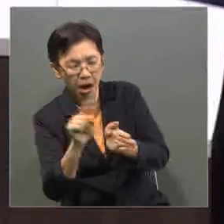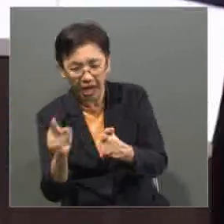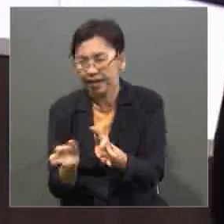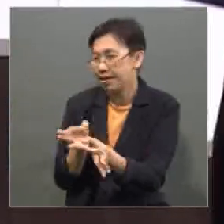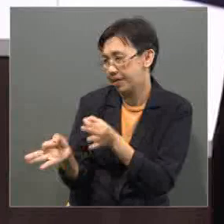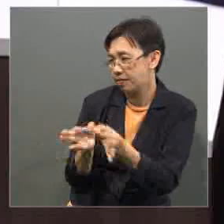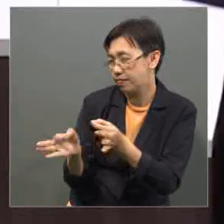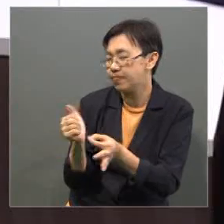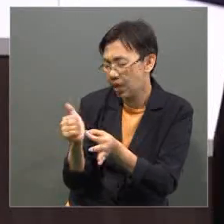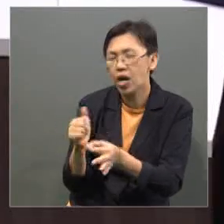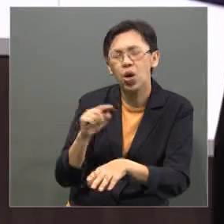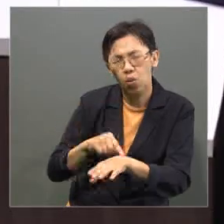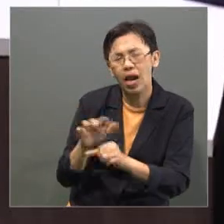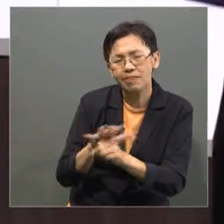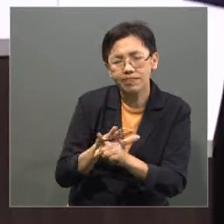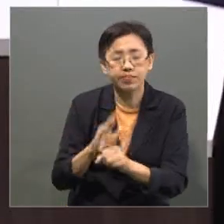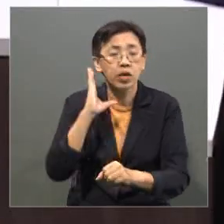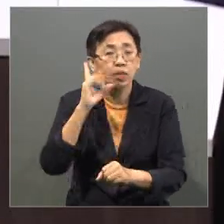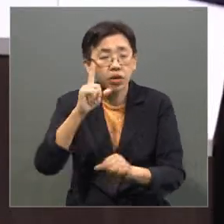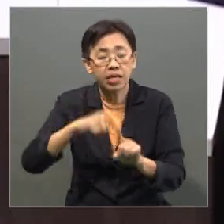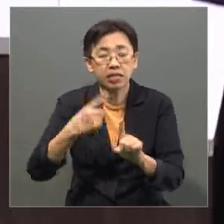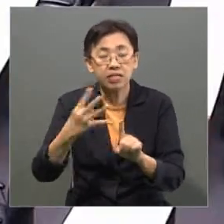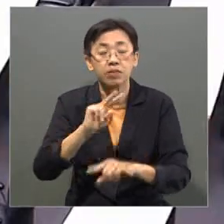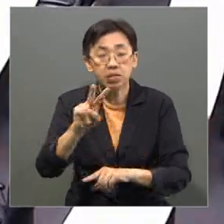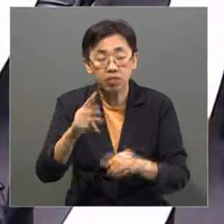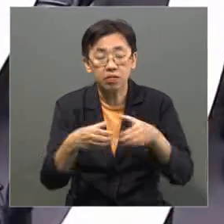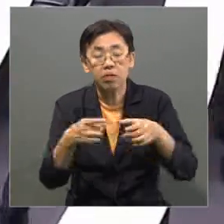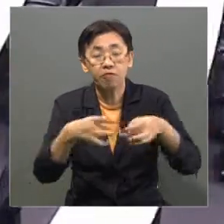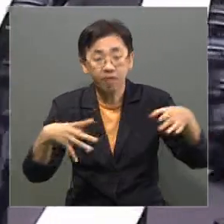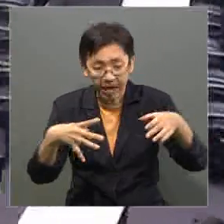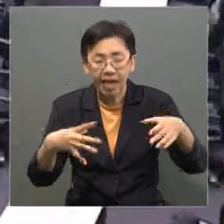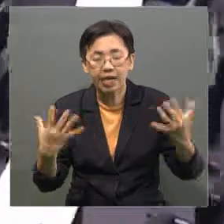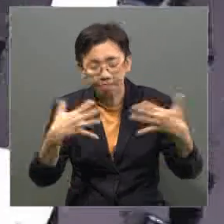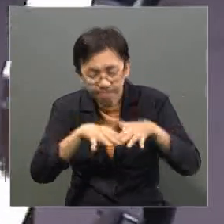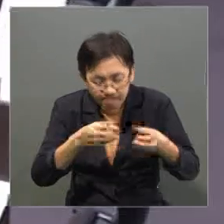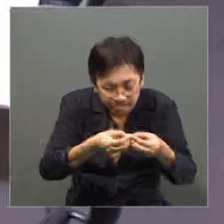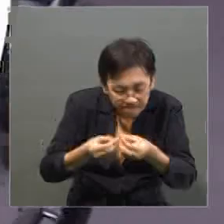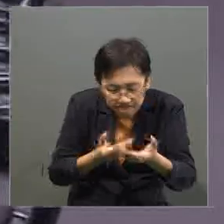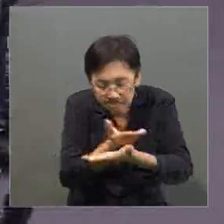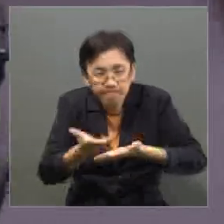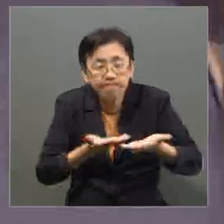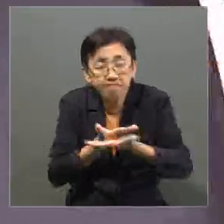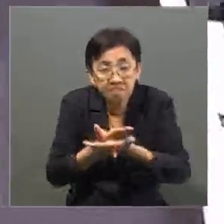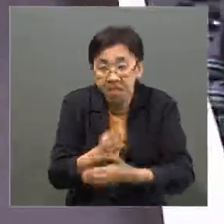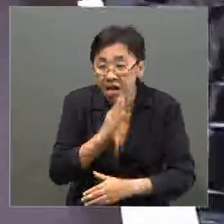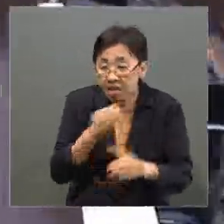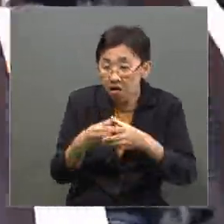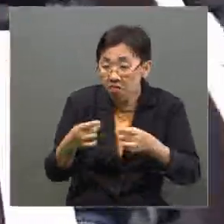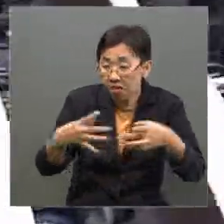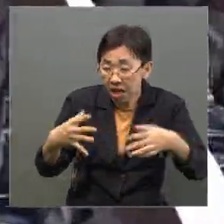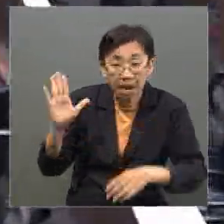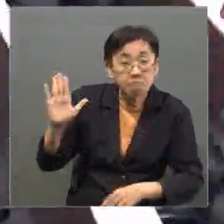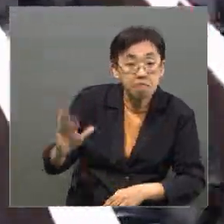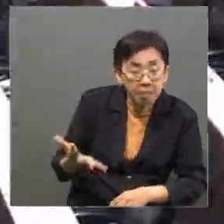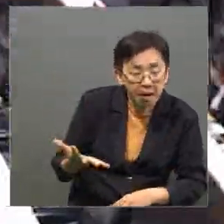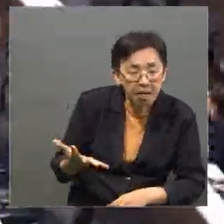งในวันพรุ่งนี้ก็คือวันที่2เมษายนก็จะเปิดโอกาสให้ทางฝ่ายค้านได้เข้ามาร่วมหารือข้อตกลงดังกล่าวนะครับแต่ถ้าเกิดว่าไม่มีการมาห